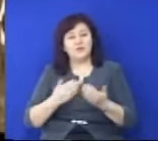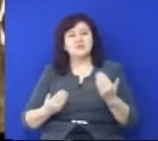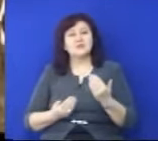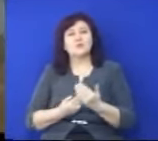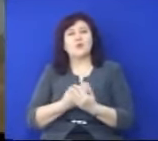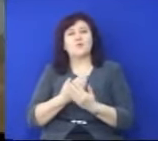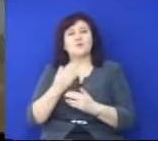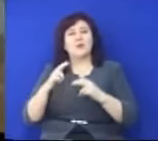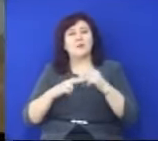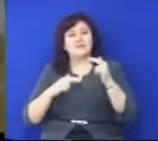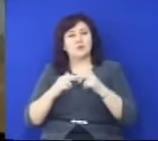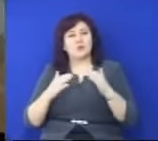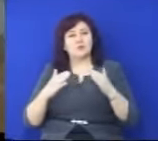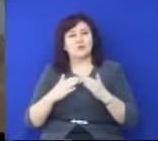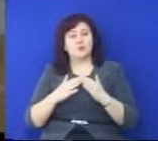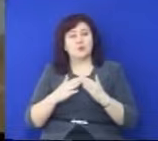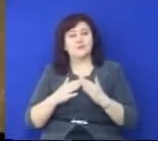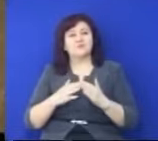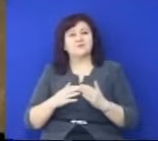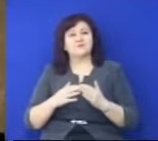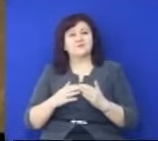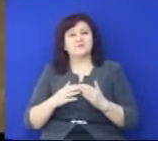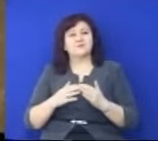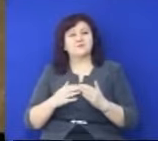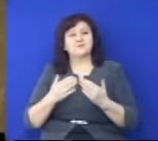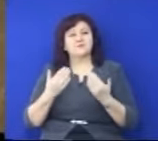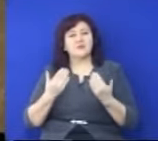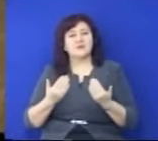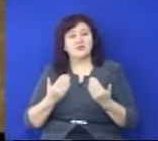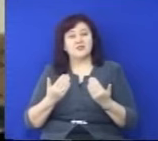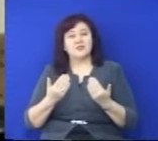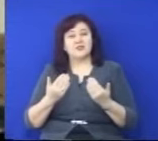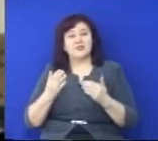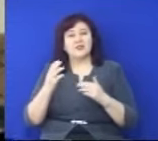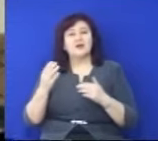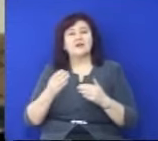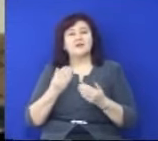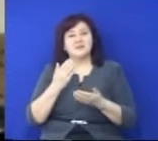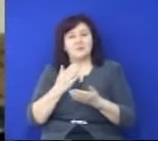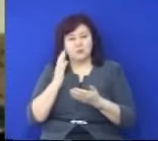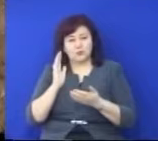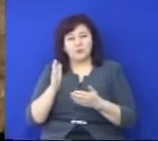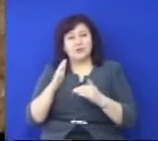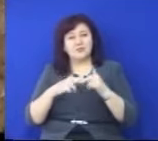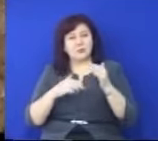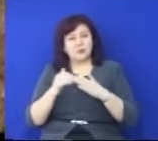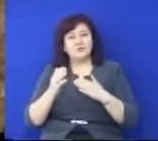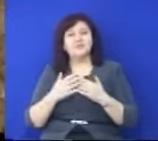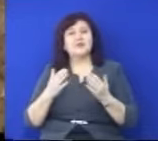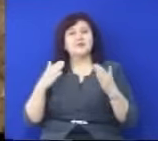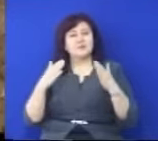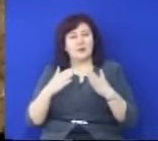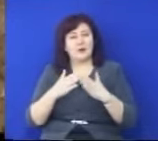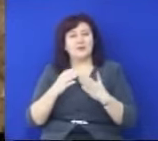Қазірде нұрлы жер бағдарламасының бірінші кезеңі жүзеге асуда. Оның аясында қаламызда бірнеше тұрғын үй салынып жатыр. Ақсай